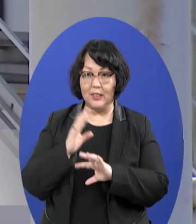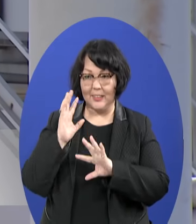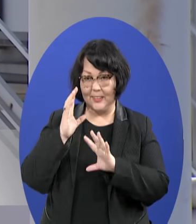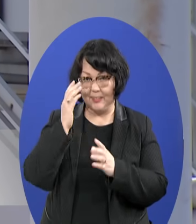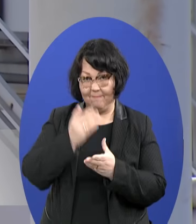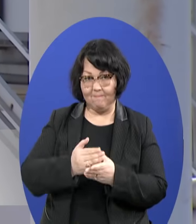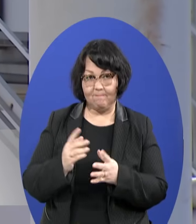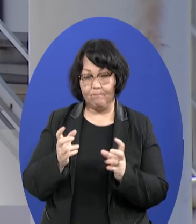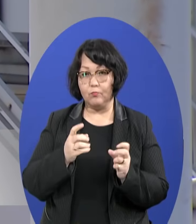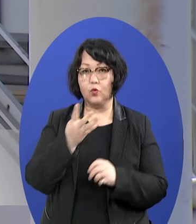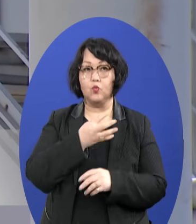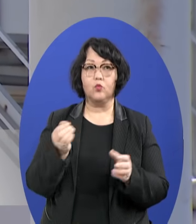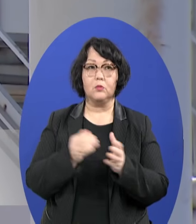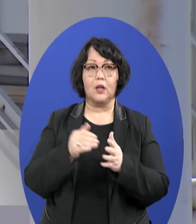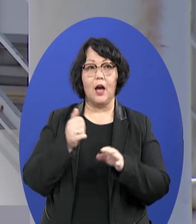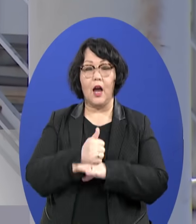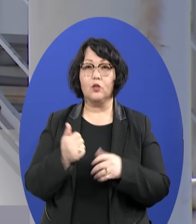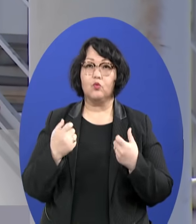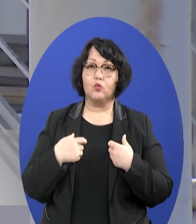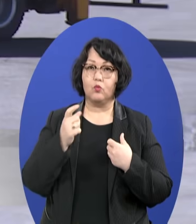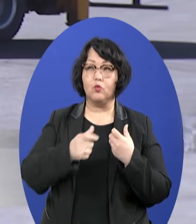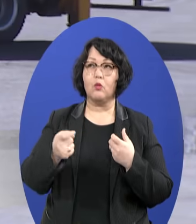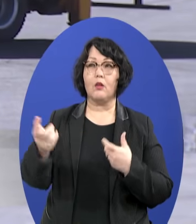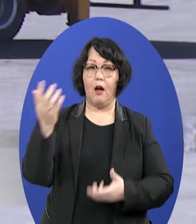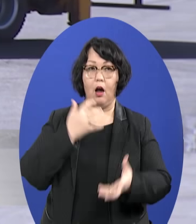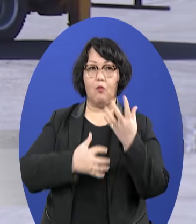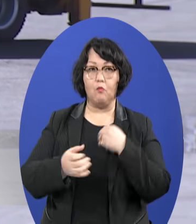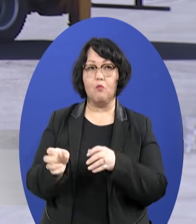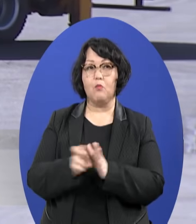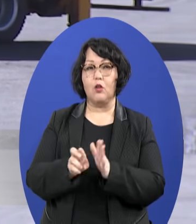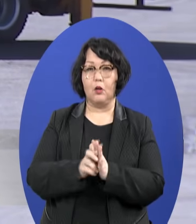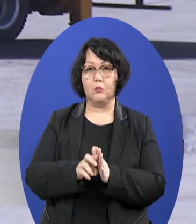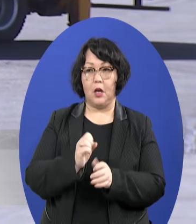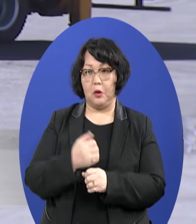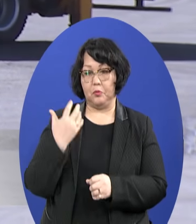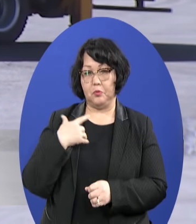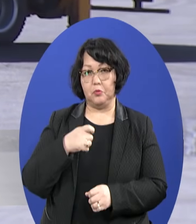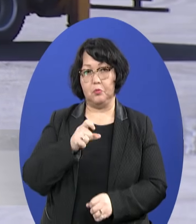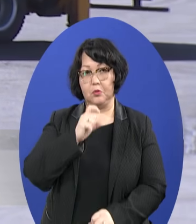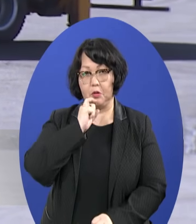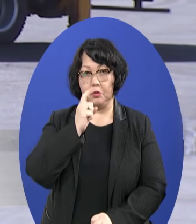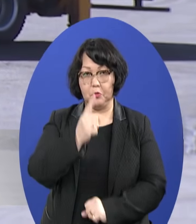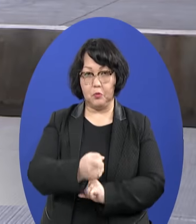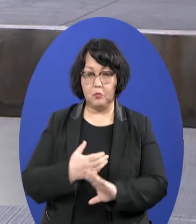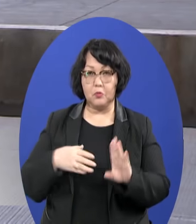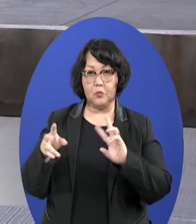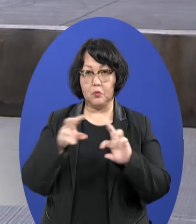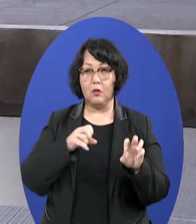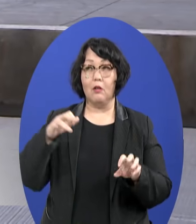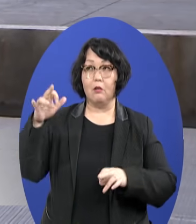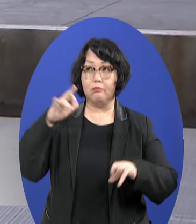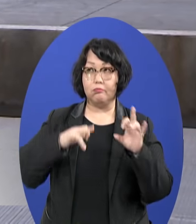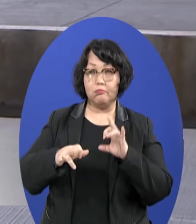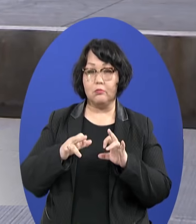энэ он 400 мянган жуулчин хүлээж авах боломжтой гэсэн тооцооллыг ч албаныхан танилцуулж байсан юм а. Өнгөрсөн оны статистик мэдээллээр агаарын тээврийн